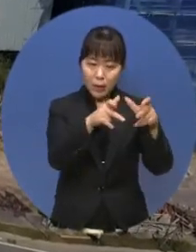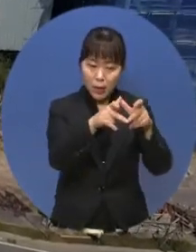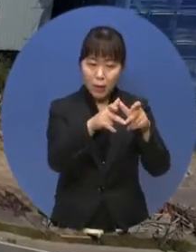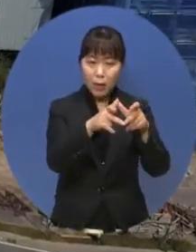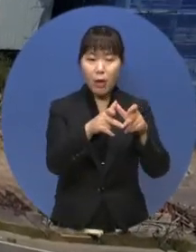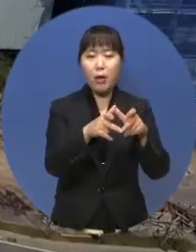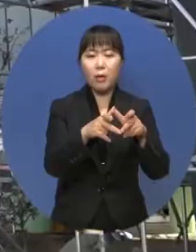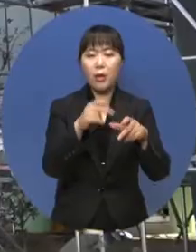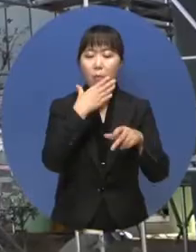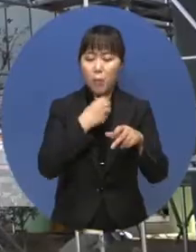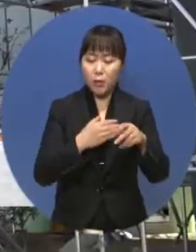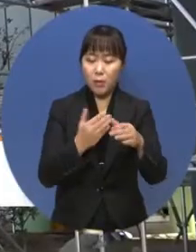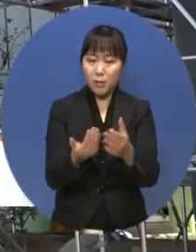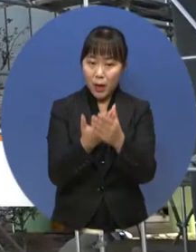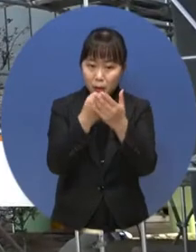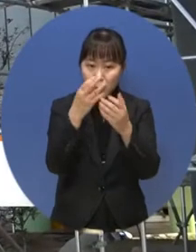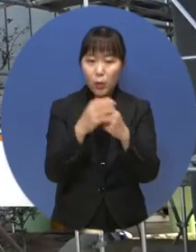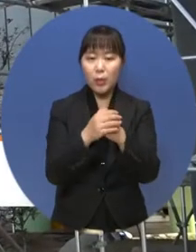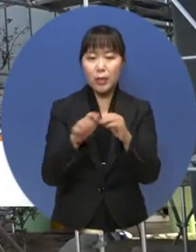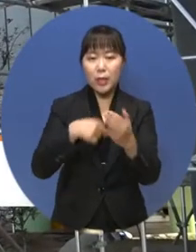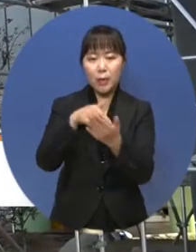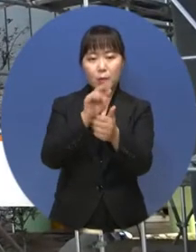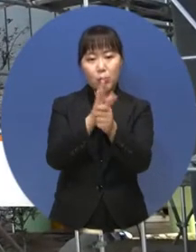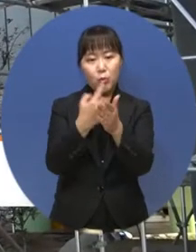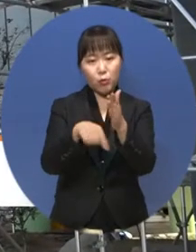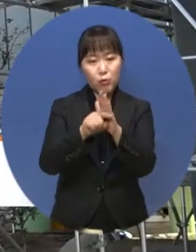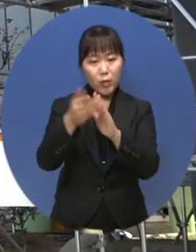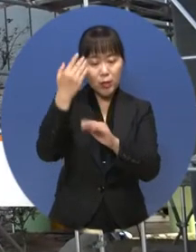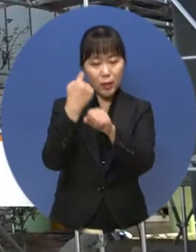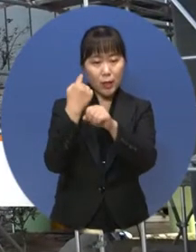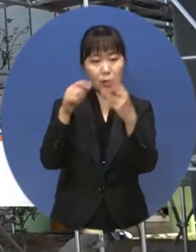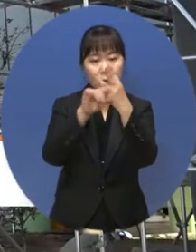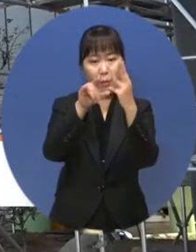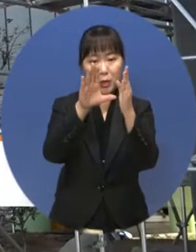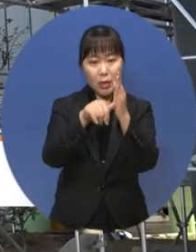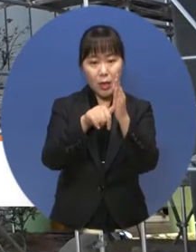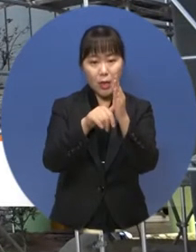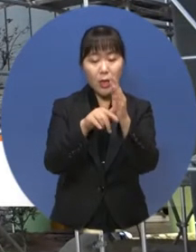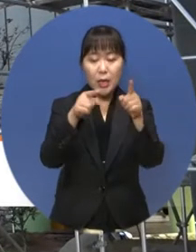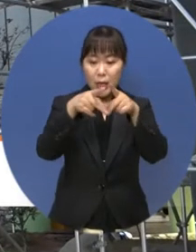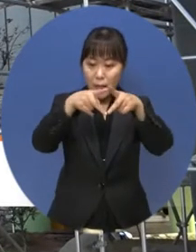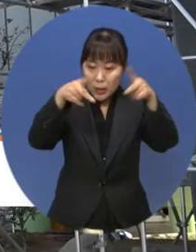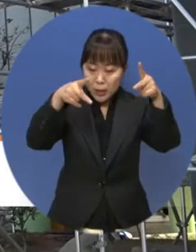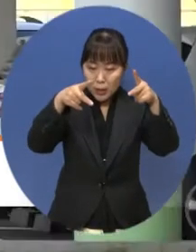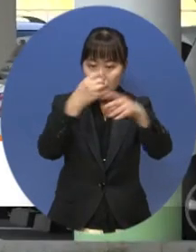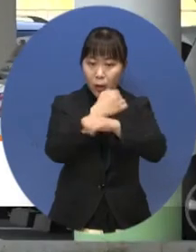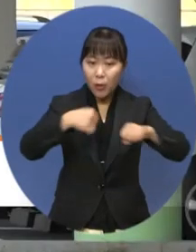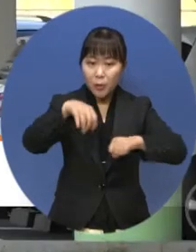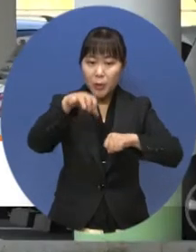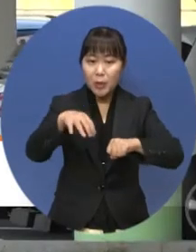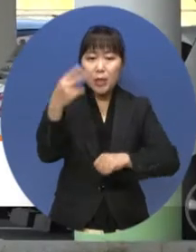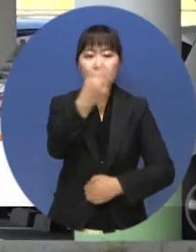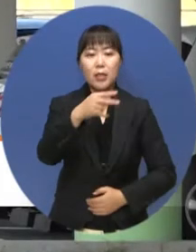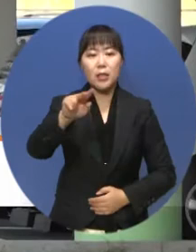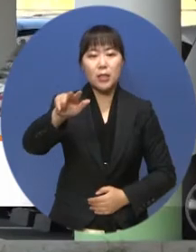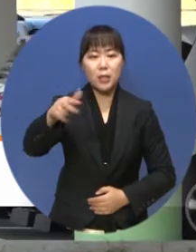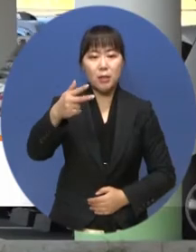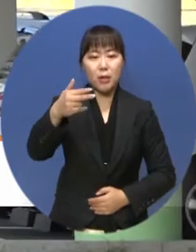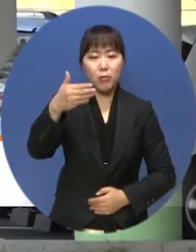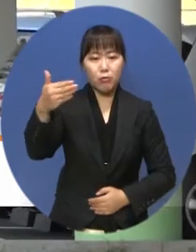복지 향상과 자립 지원을 위해 지난해 3월에 지상 2층, 연면적